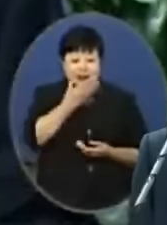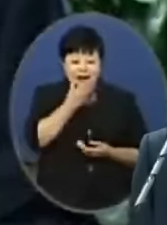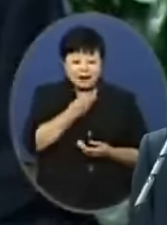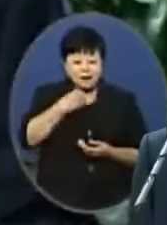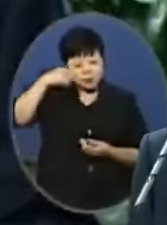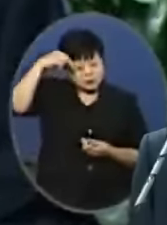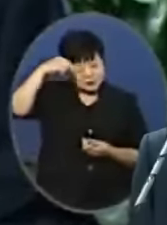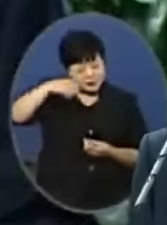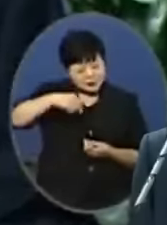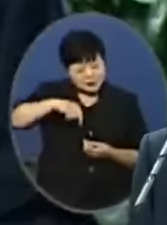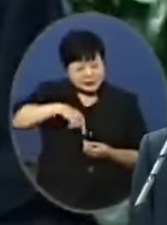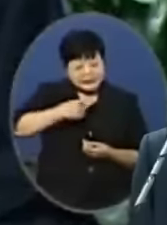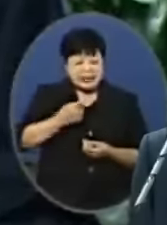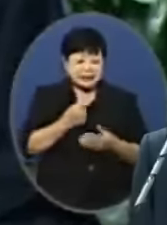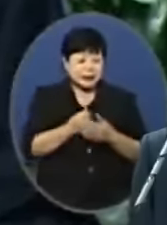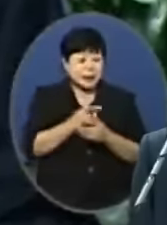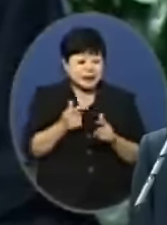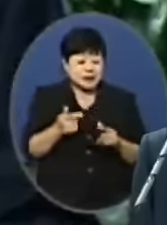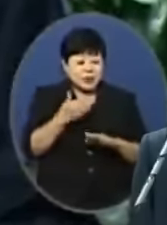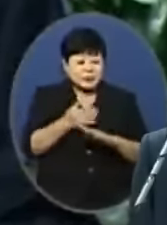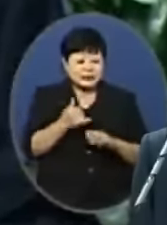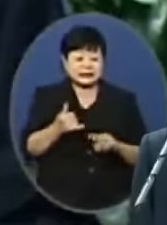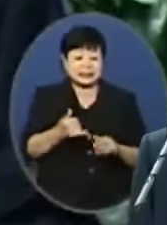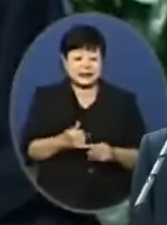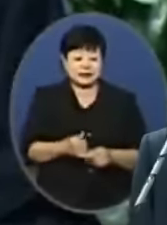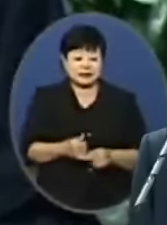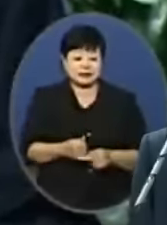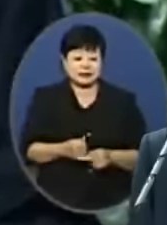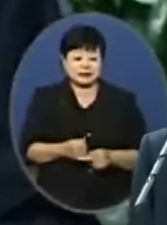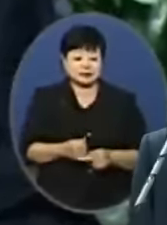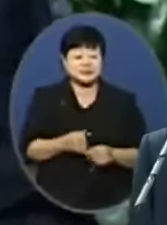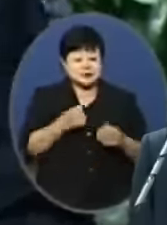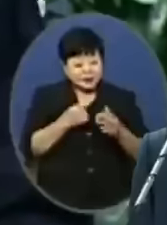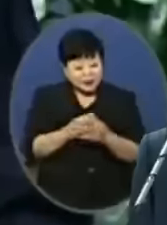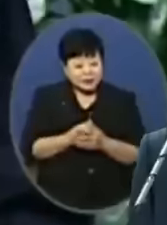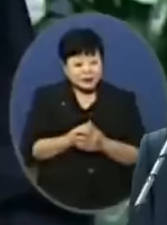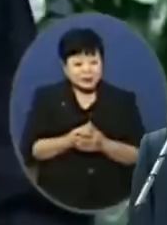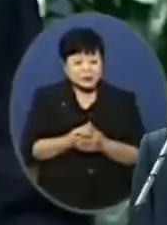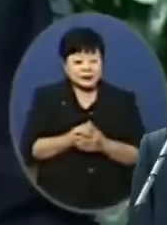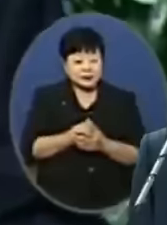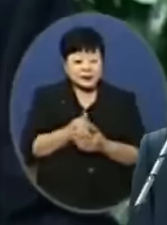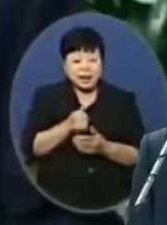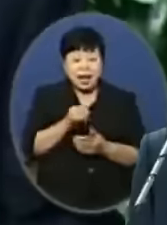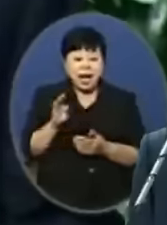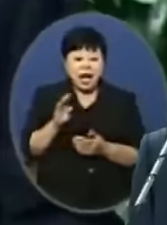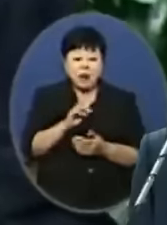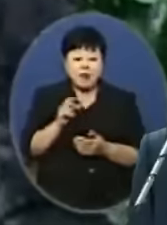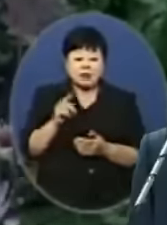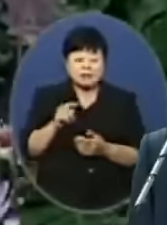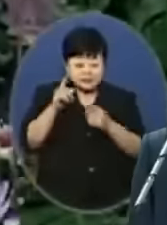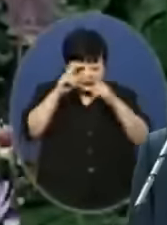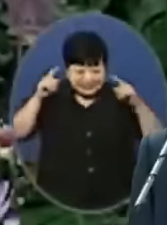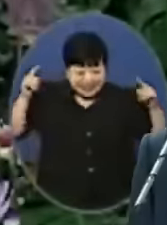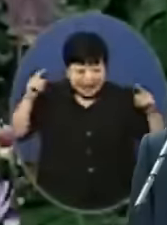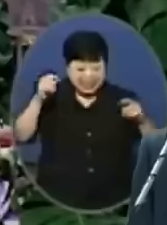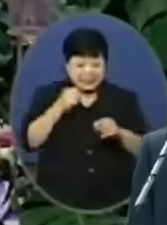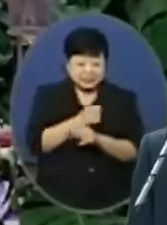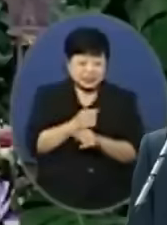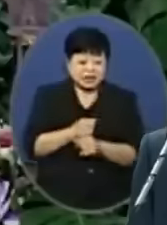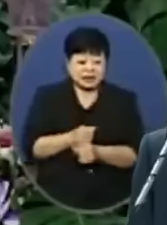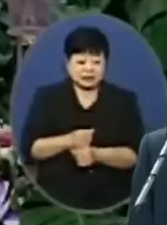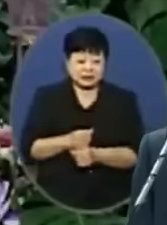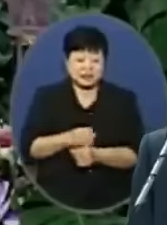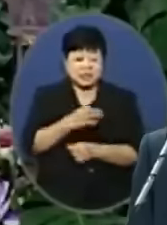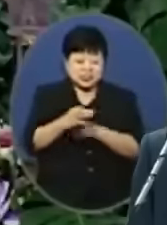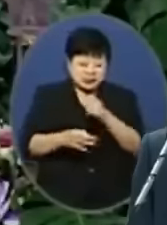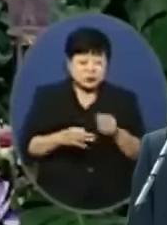행복감을 느끼는 것은 자신 때문이 아니라 남의 덕분이라는 연구 결과가 나왔는데 하버드 대학 연구진이 10년간 수천 명의 사람들을